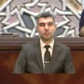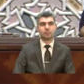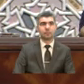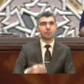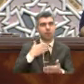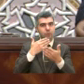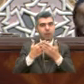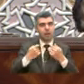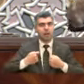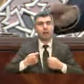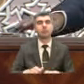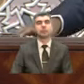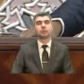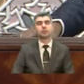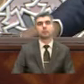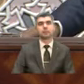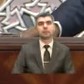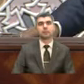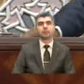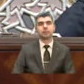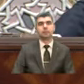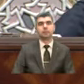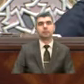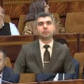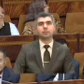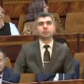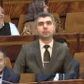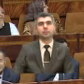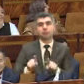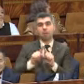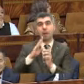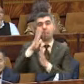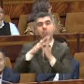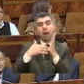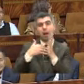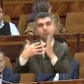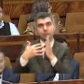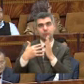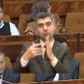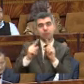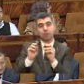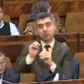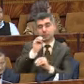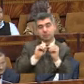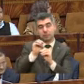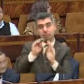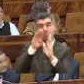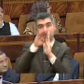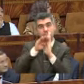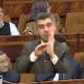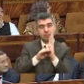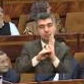شكرا السيد الرئيس. غير فيما يخص الجدول الأعمال الذي أعده المكتب هو بين